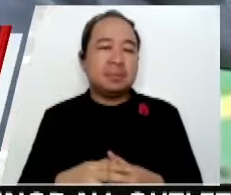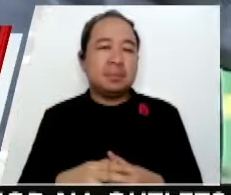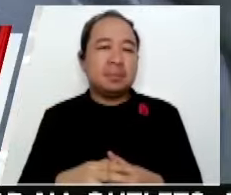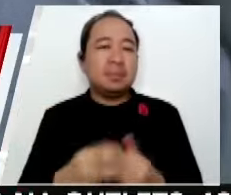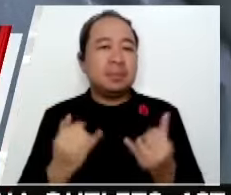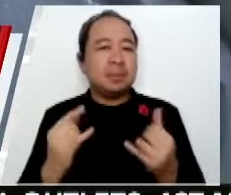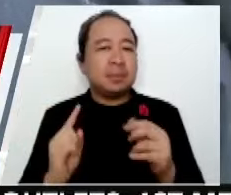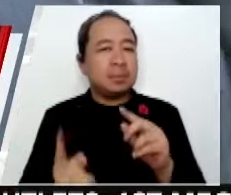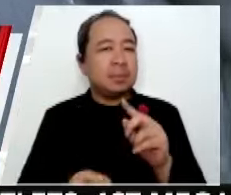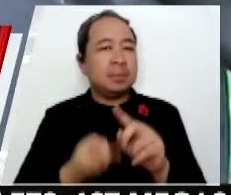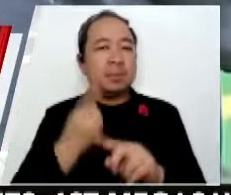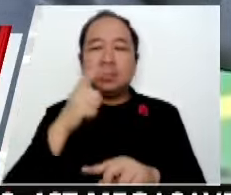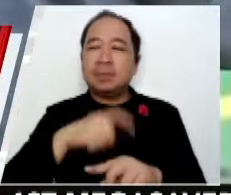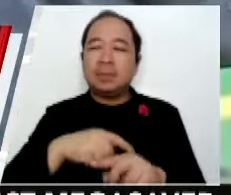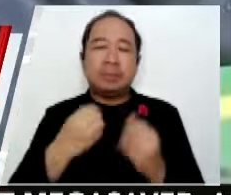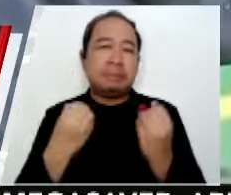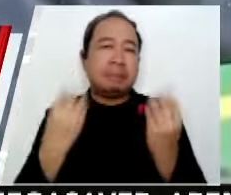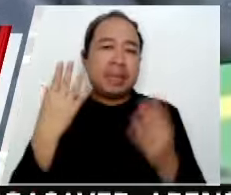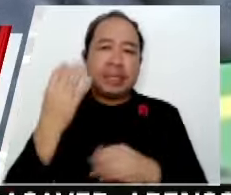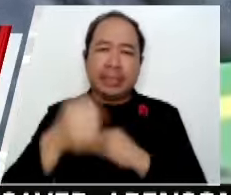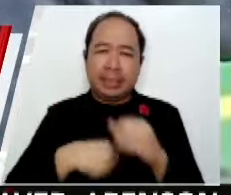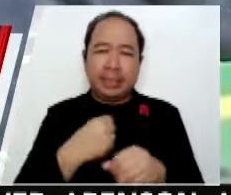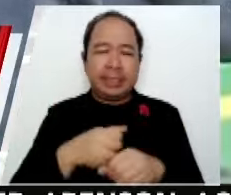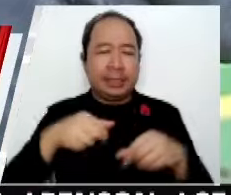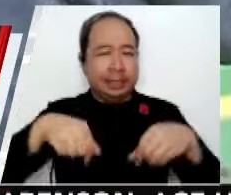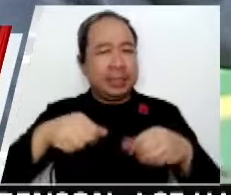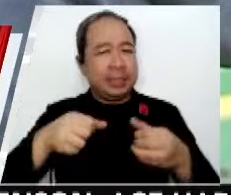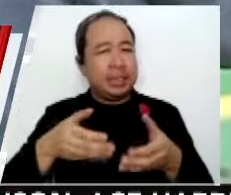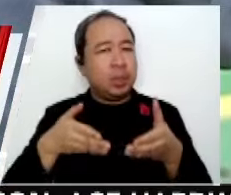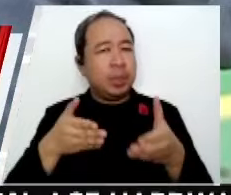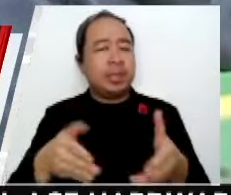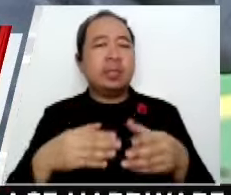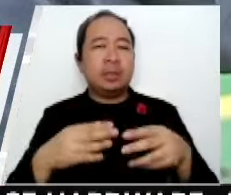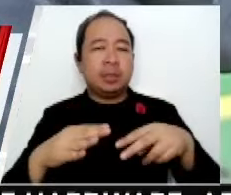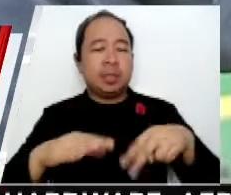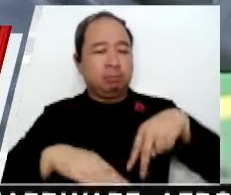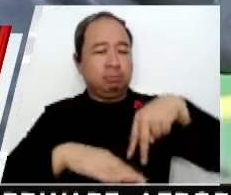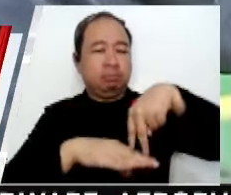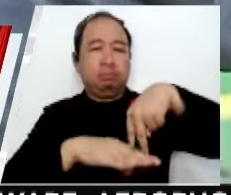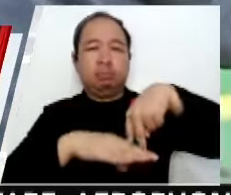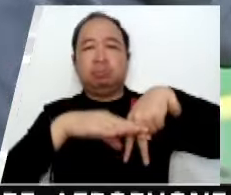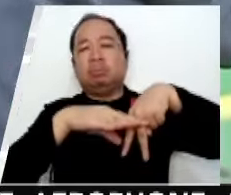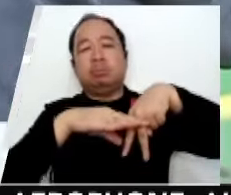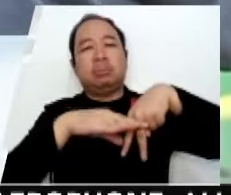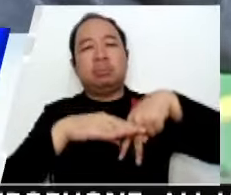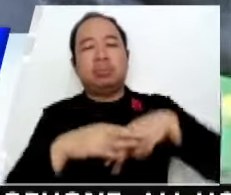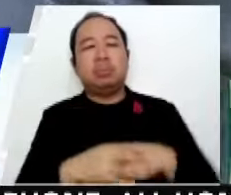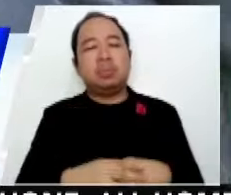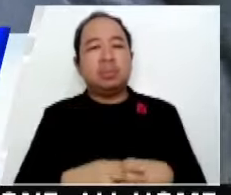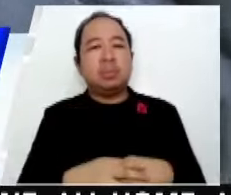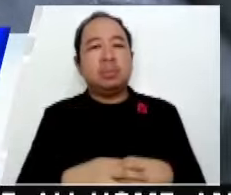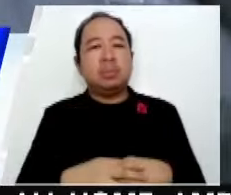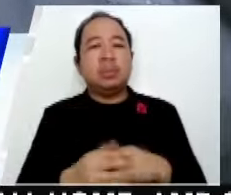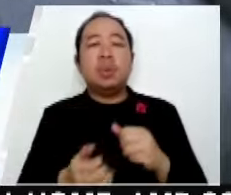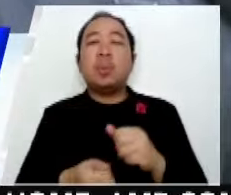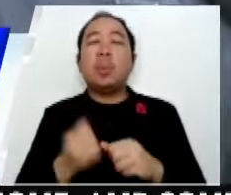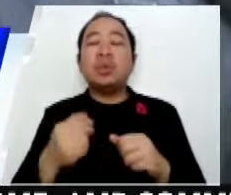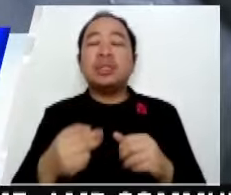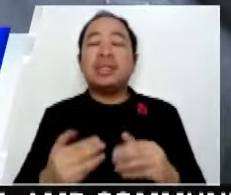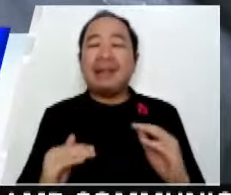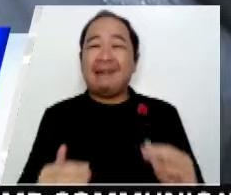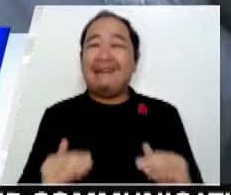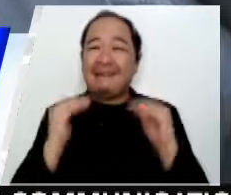so many years. Dito sa kalsadang ito, mga hanggang bewang dito. Anong pinakamataas? Ang pinakamataas yung sa may Trinidad Street. Kung makikita